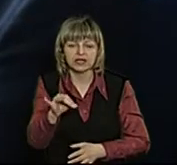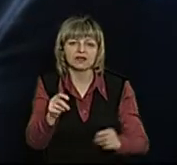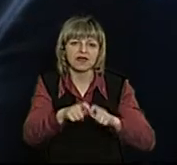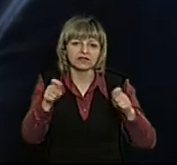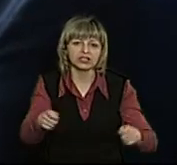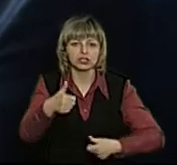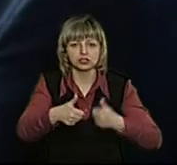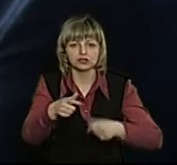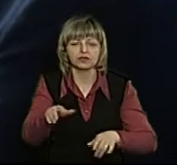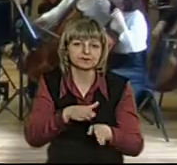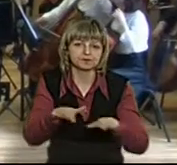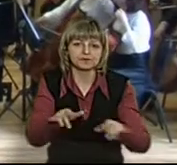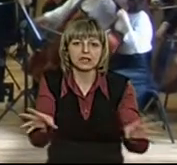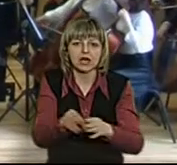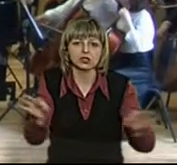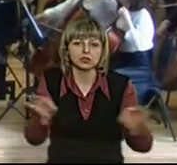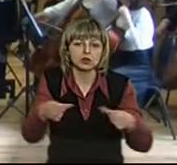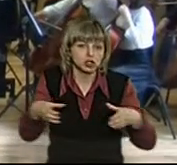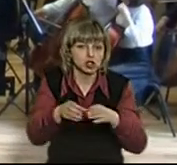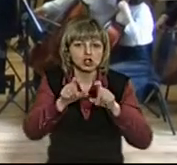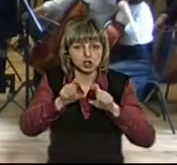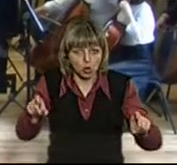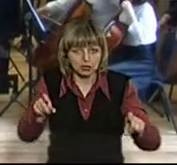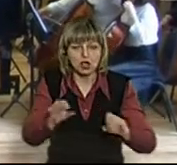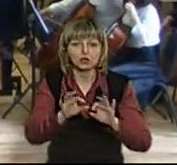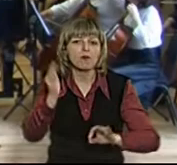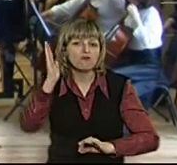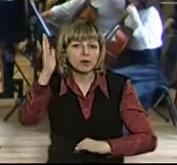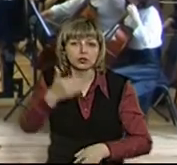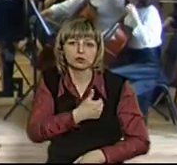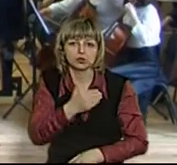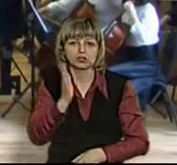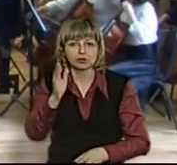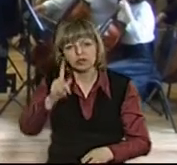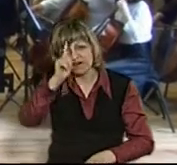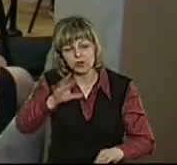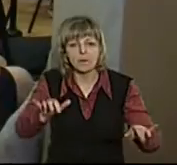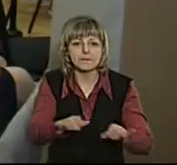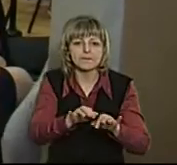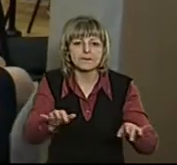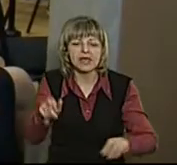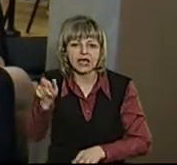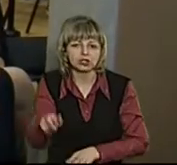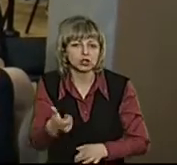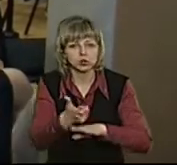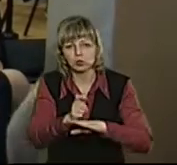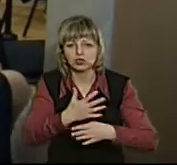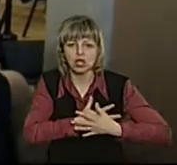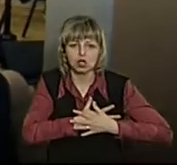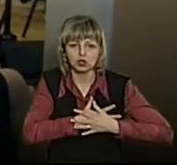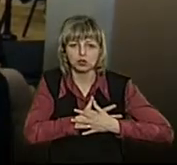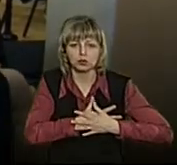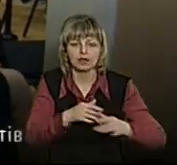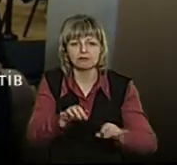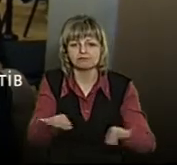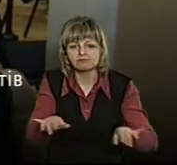школяр грає із симфонічним оркестром музичної школи. Розповідає, в майбутньому планує стати відомим піаністом. Дуже люблю грати на